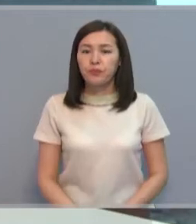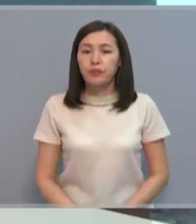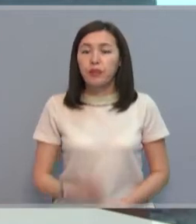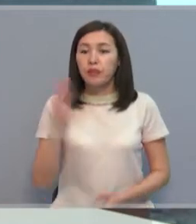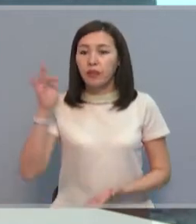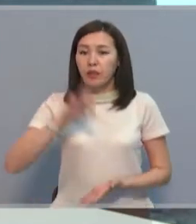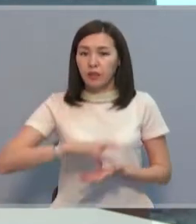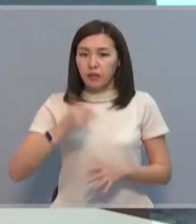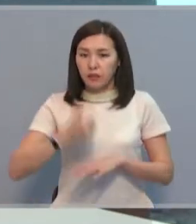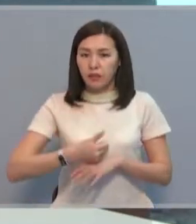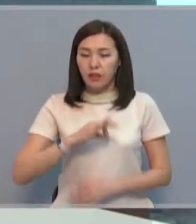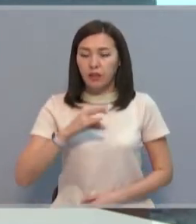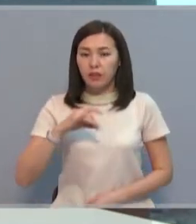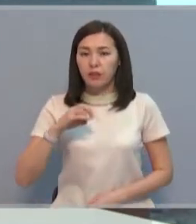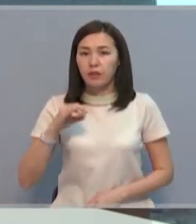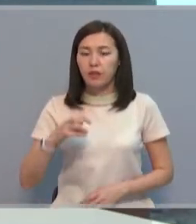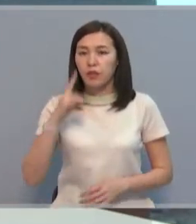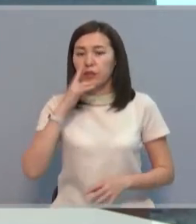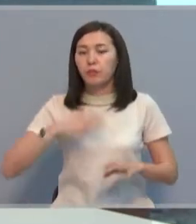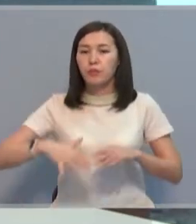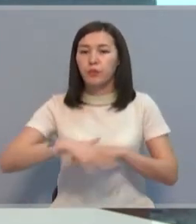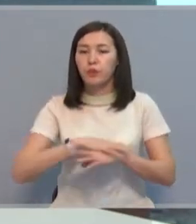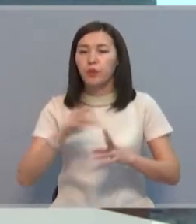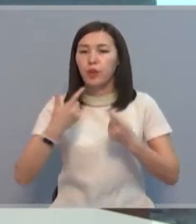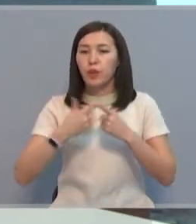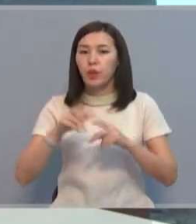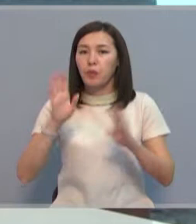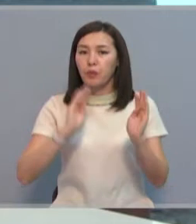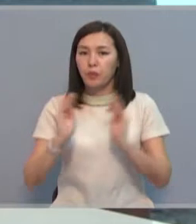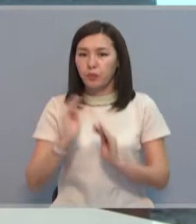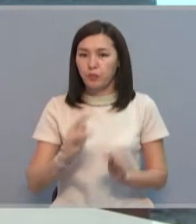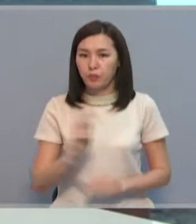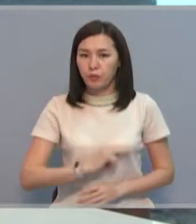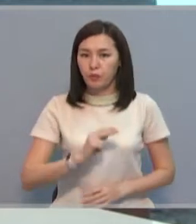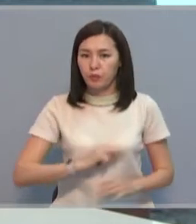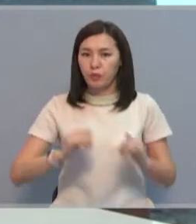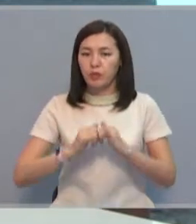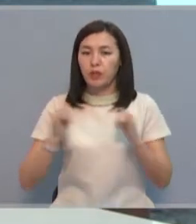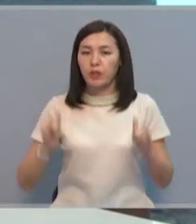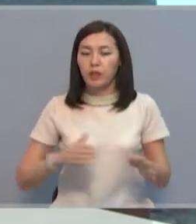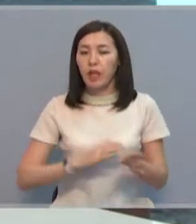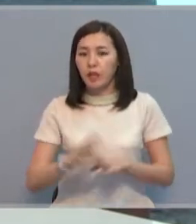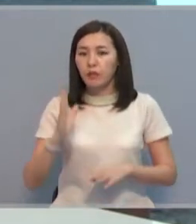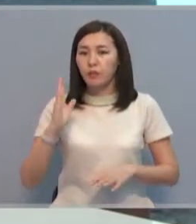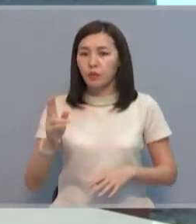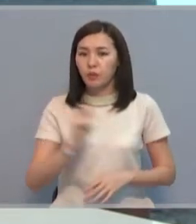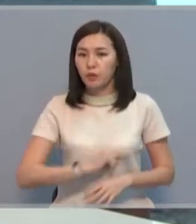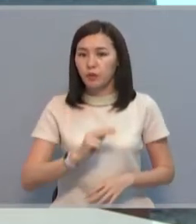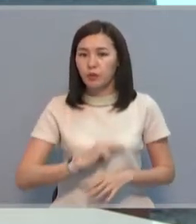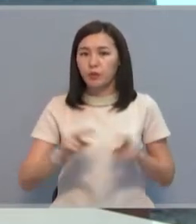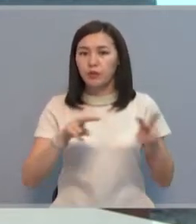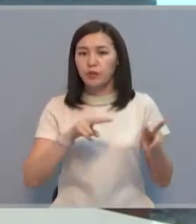Сондай-ақ Шымкент қаласының әкімі Мұрат Айтенов мегаполистегі инженерлік инфрақұрылым жүйелерін дамыту бойынша атқарылып жатқан